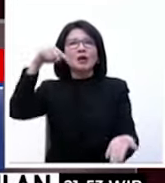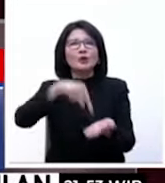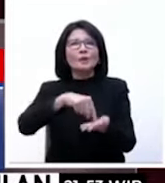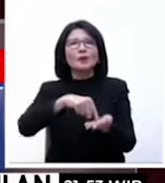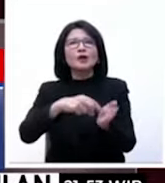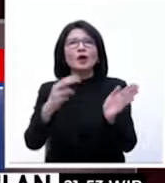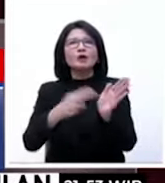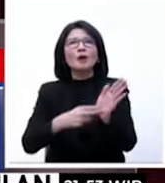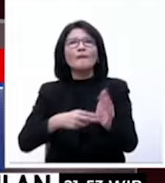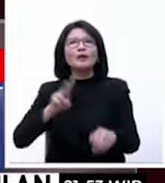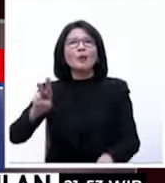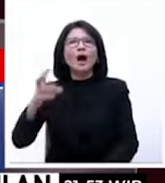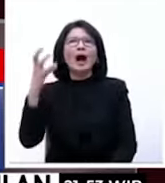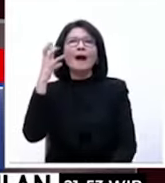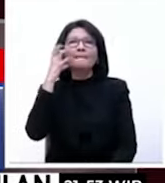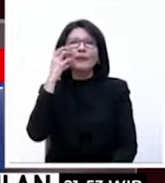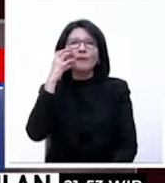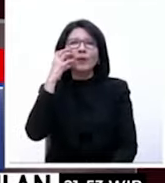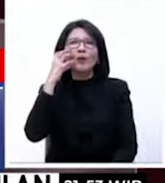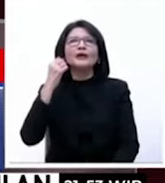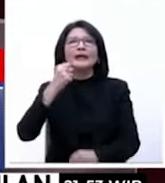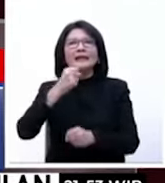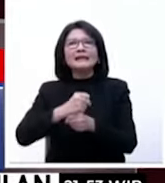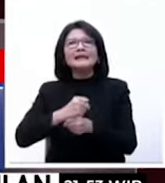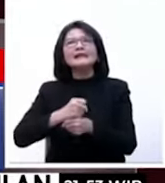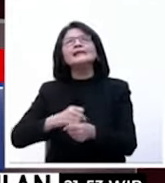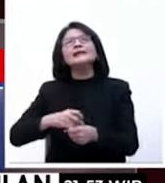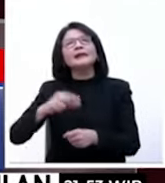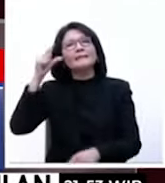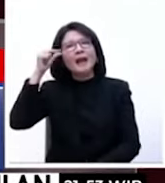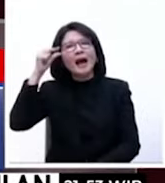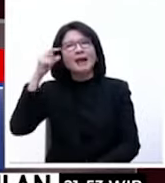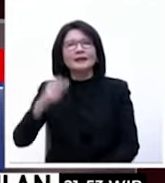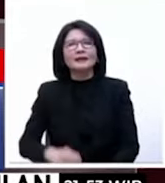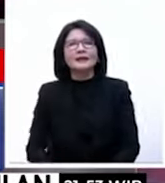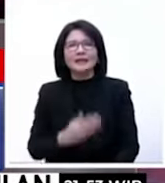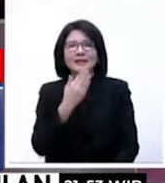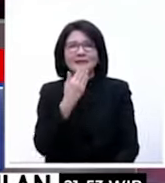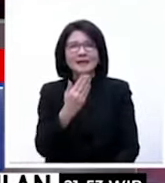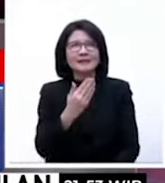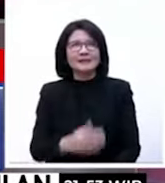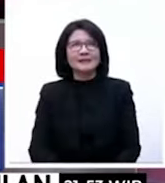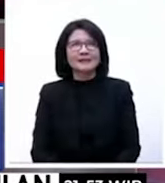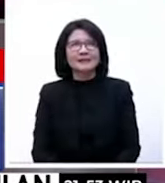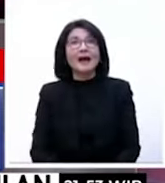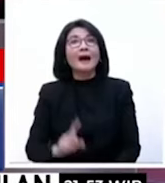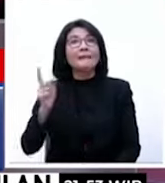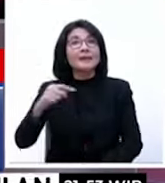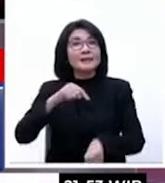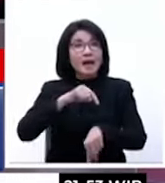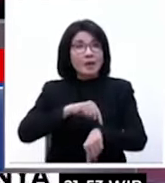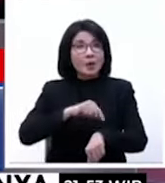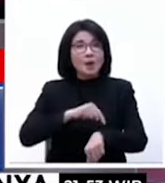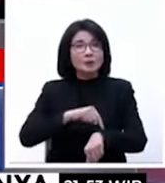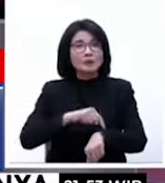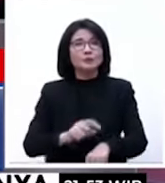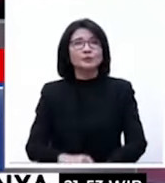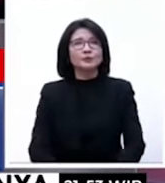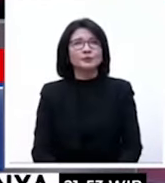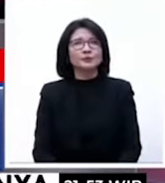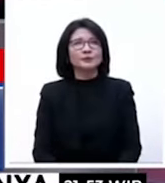du Prabowo Gibran Terima kasih Mas Gibran Masih Ada Waktu waktunya masih